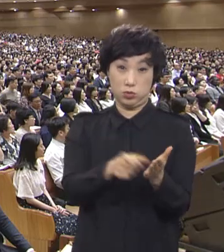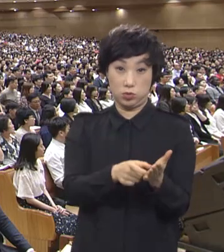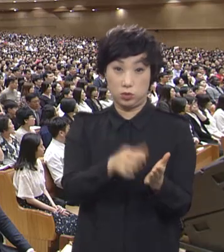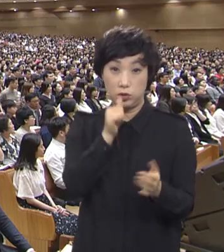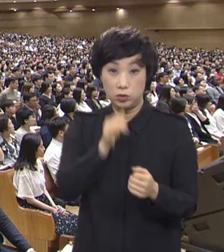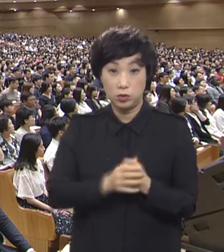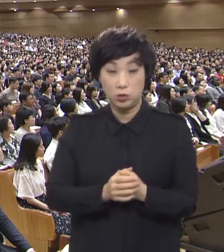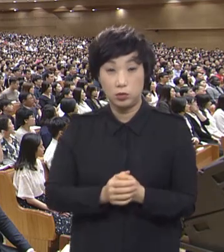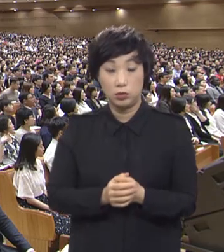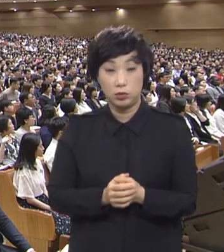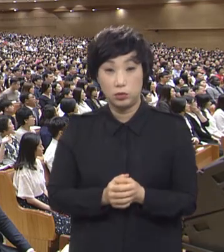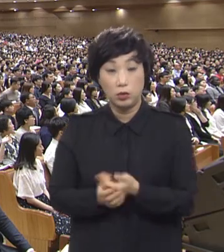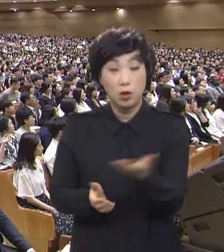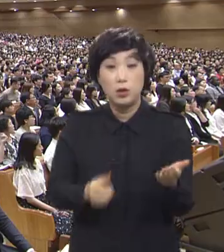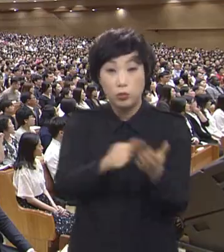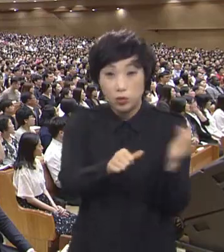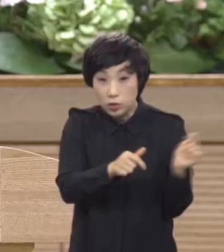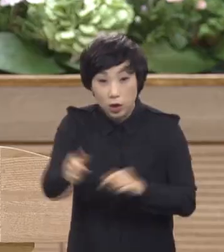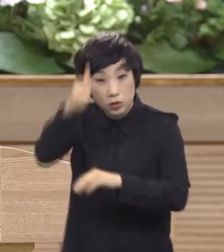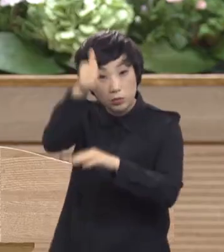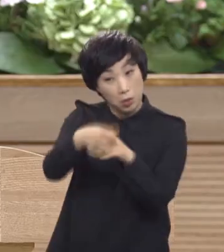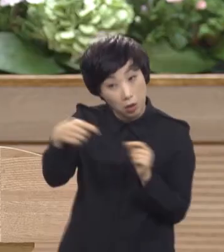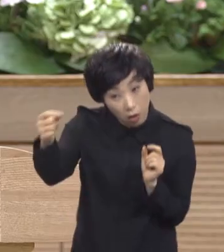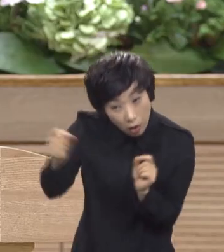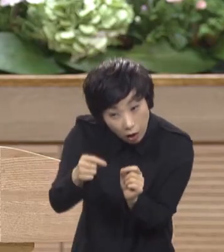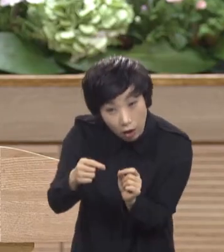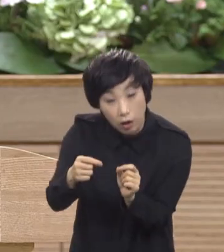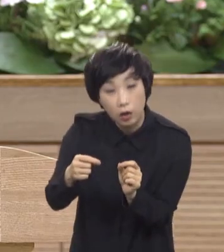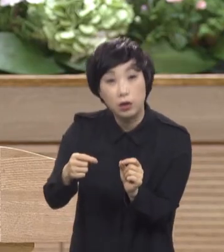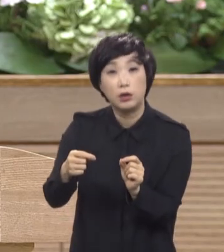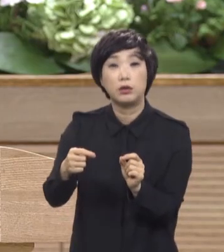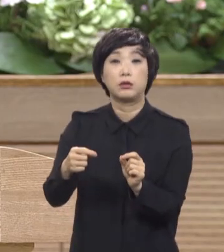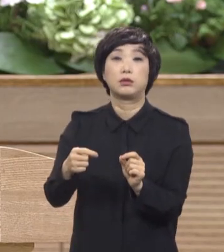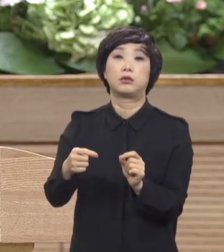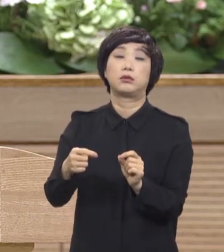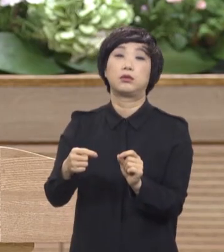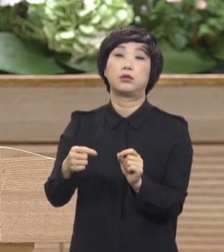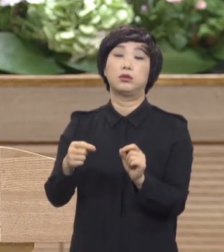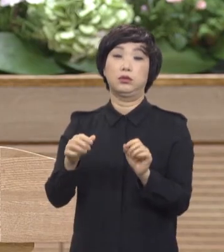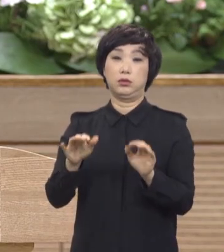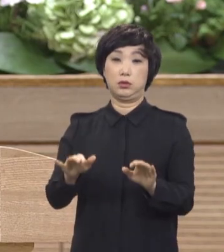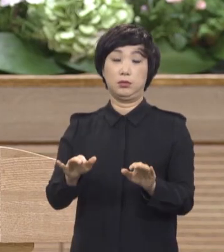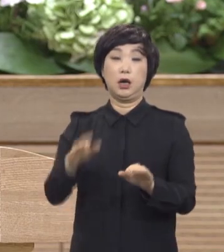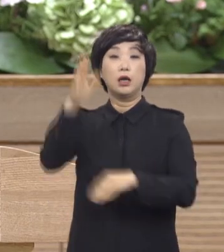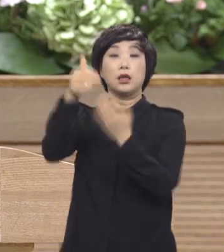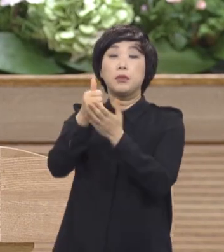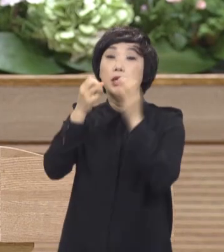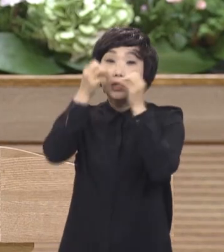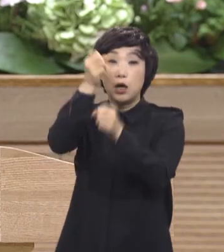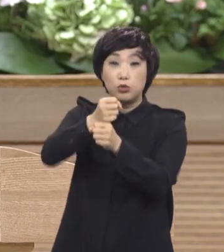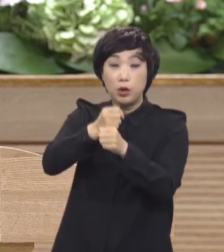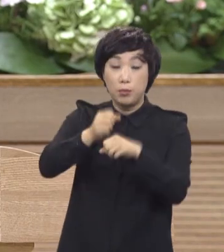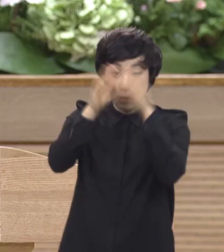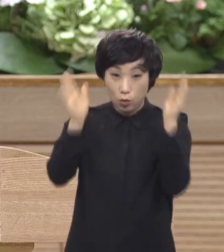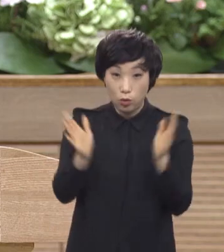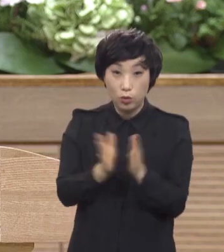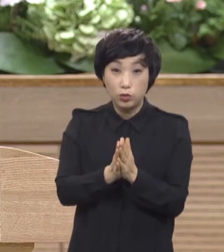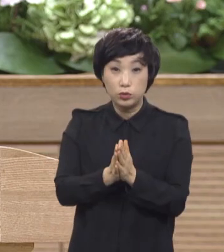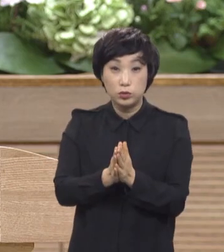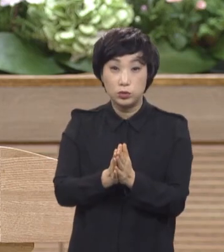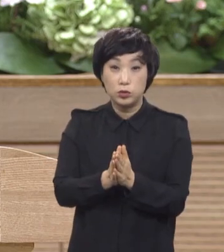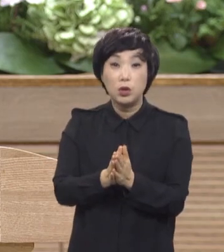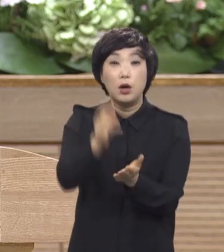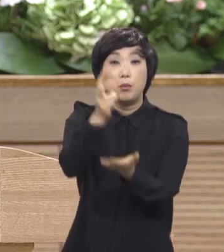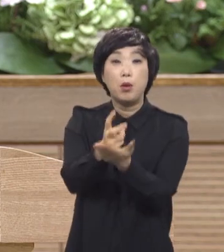그래서 만물의 마지막이 가까웠다 그러면 하나님이 창조하신 모든